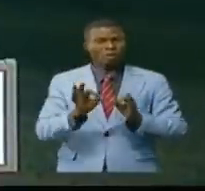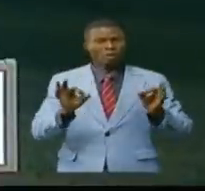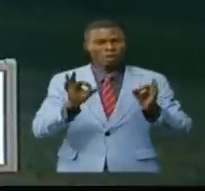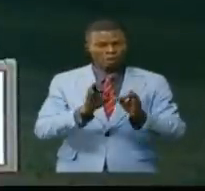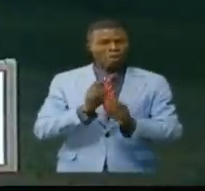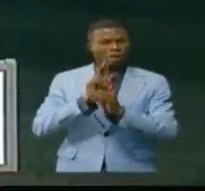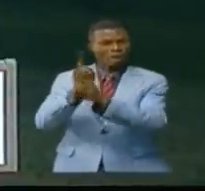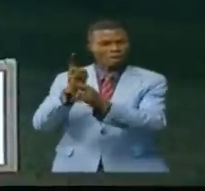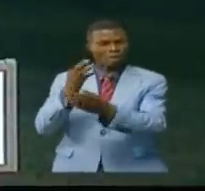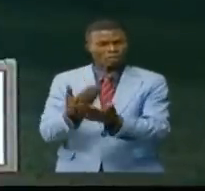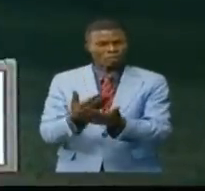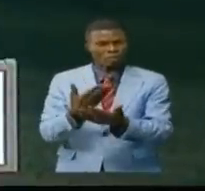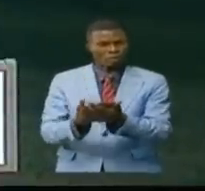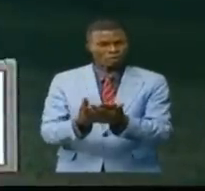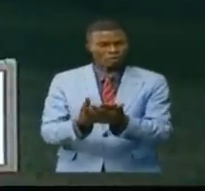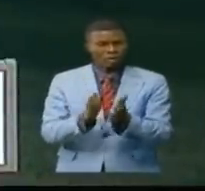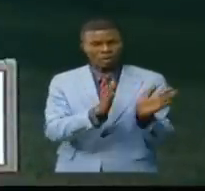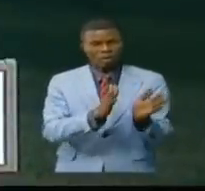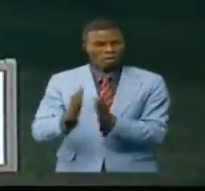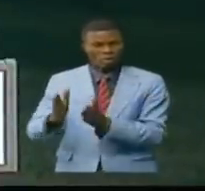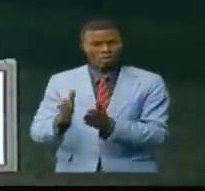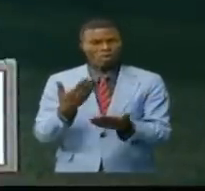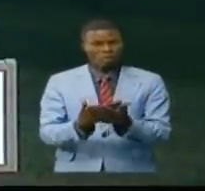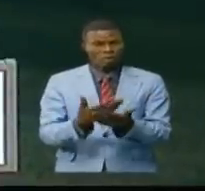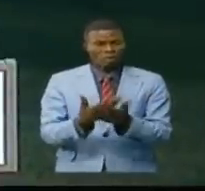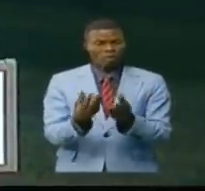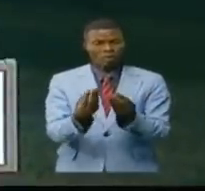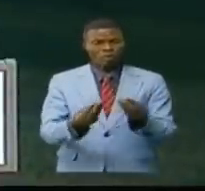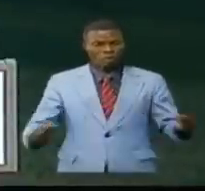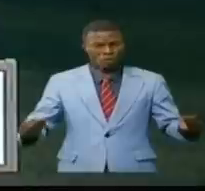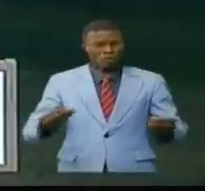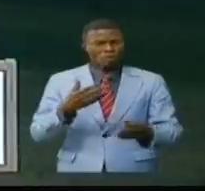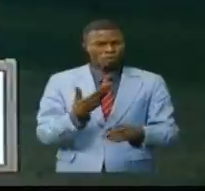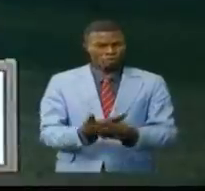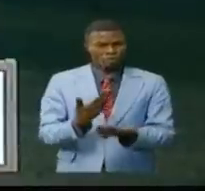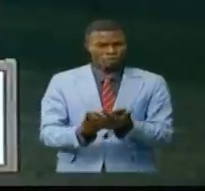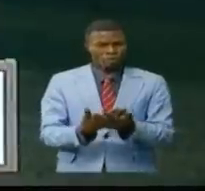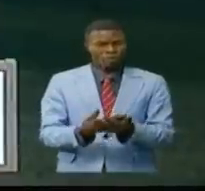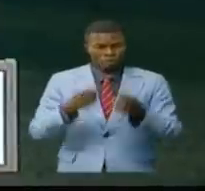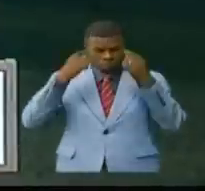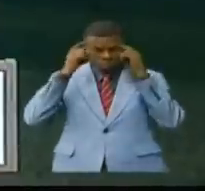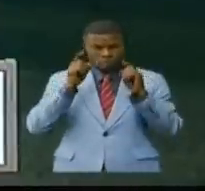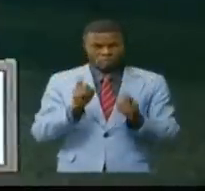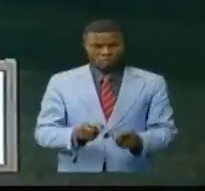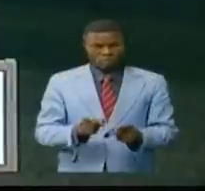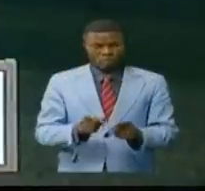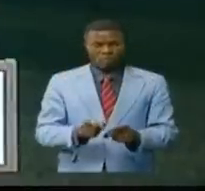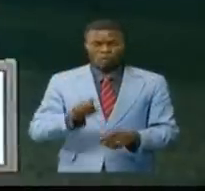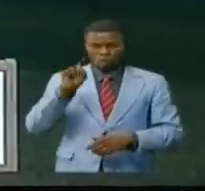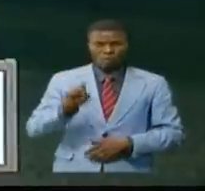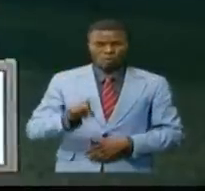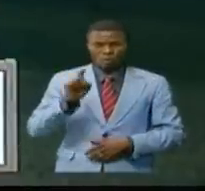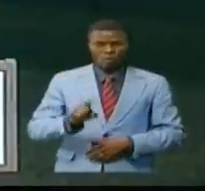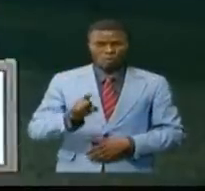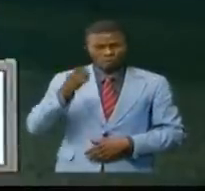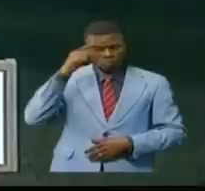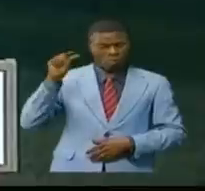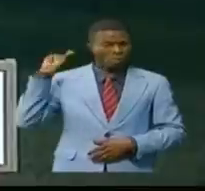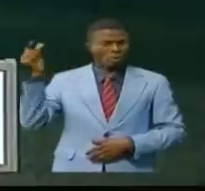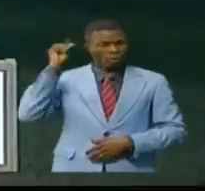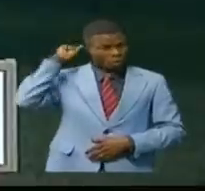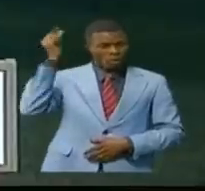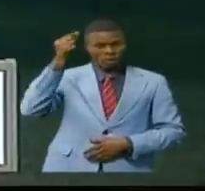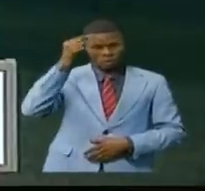un état de lieu et d'envisager à court, moyen et long terme les mesures qui s'imposent pour que le gouvernement